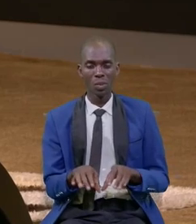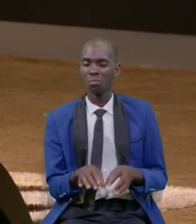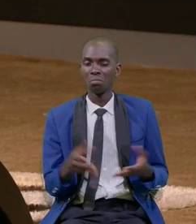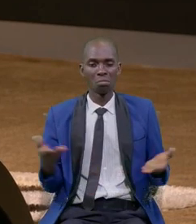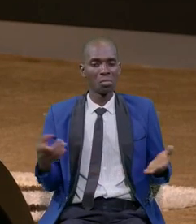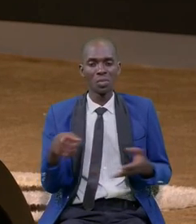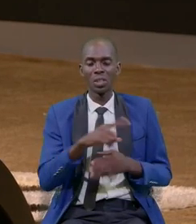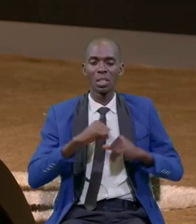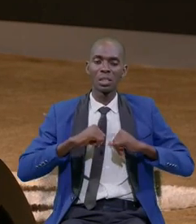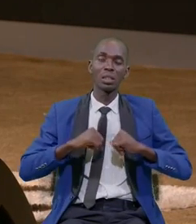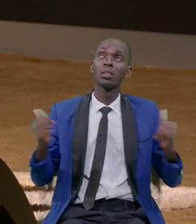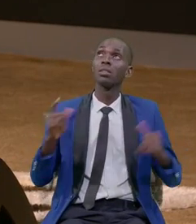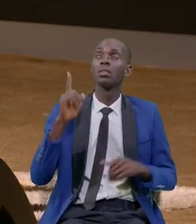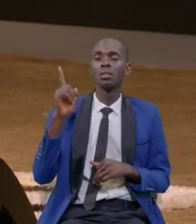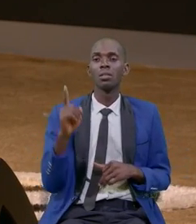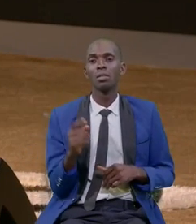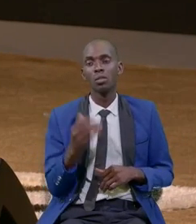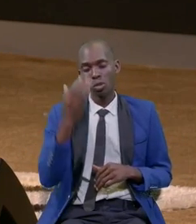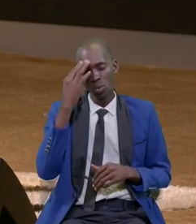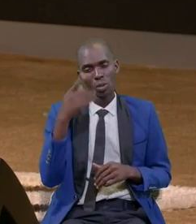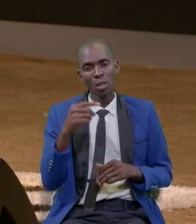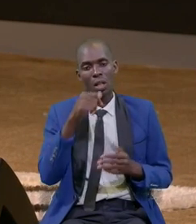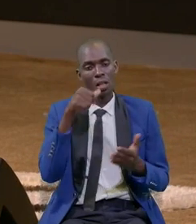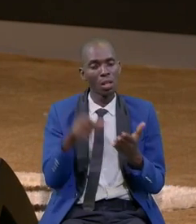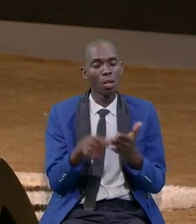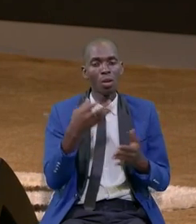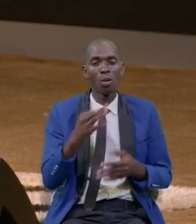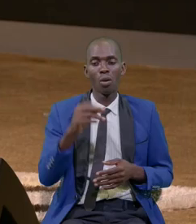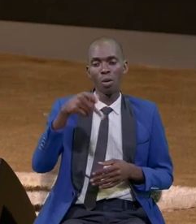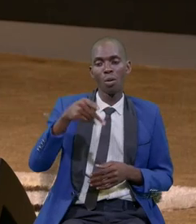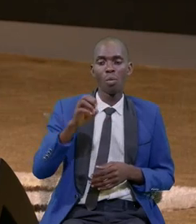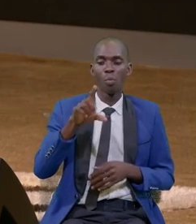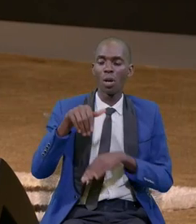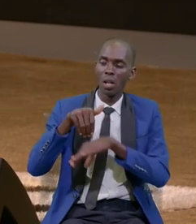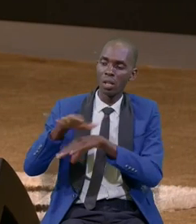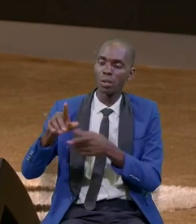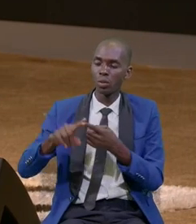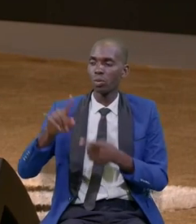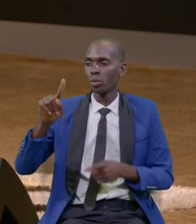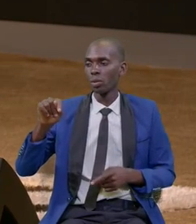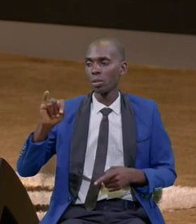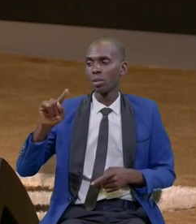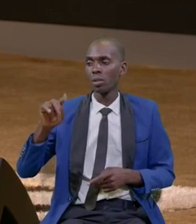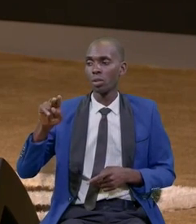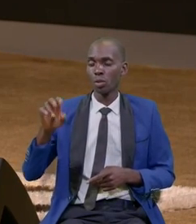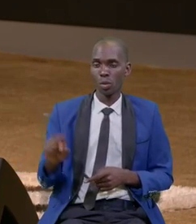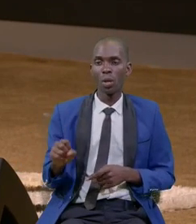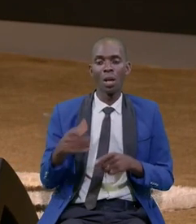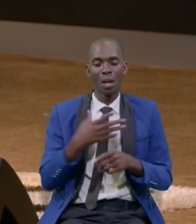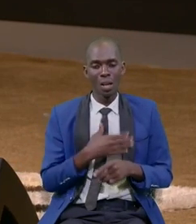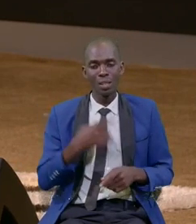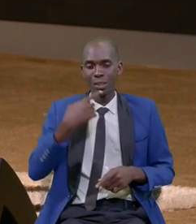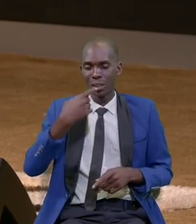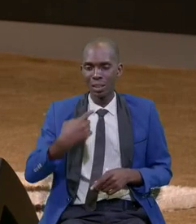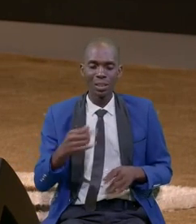Comprenez l'épître de Paul à Tite. Ils disent la même chose. Après